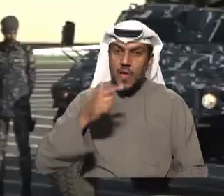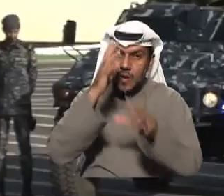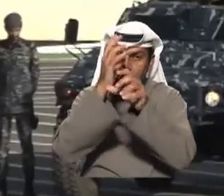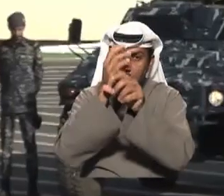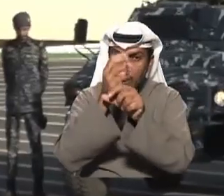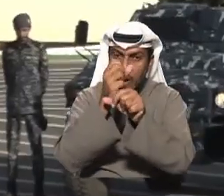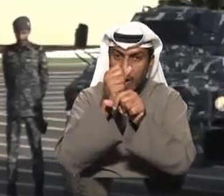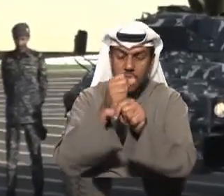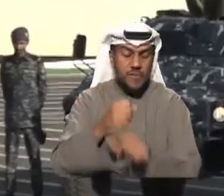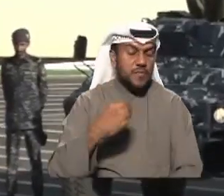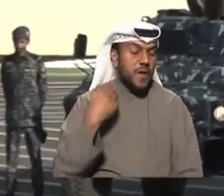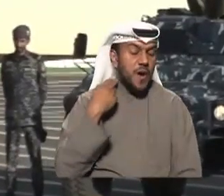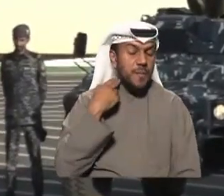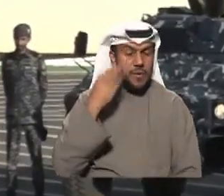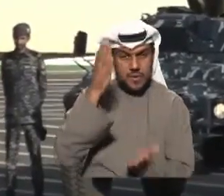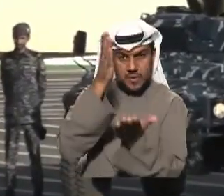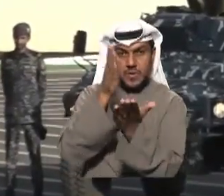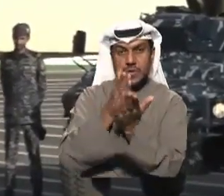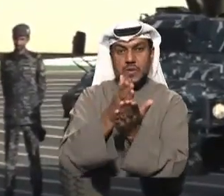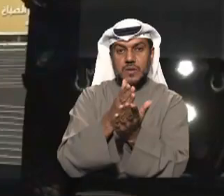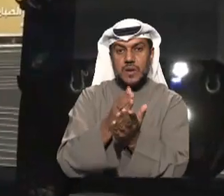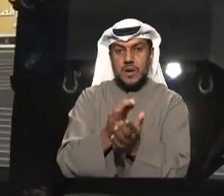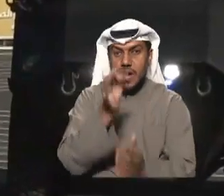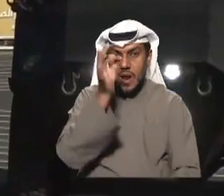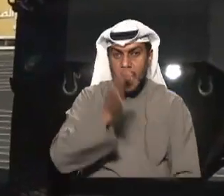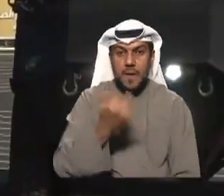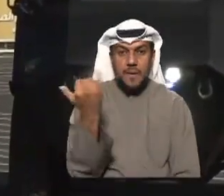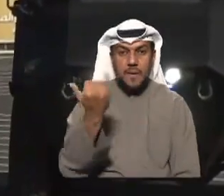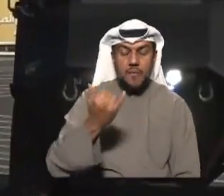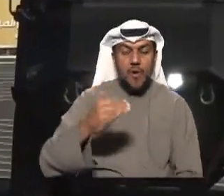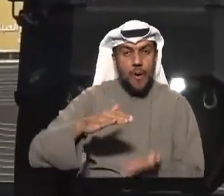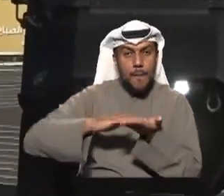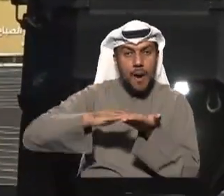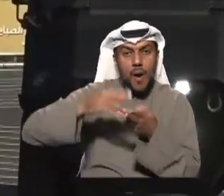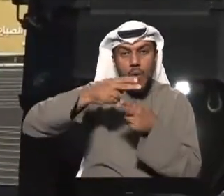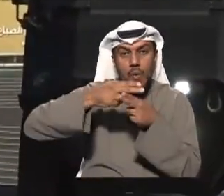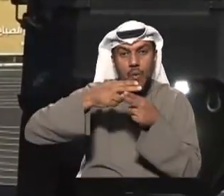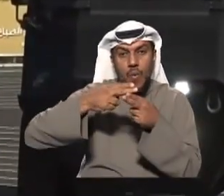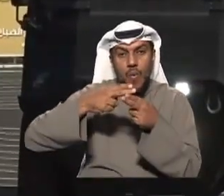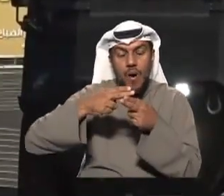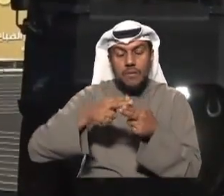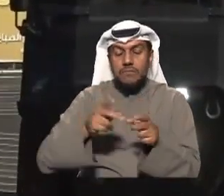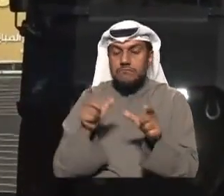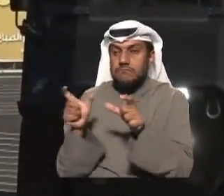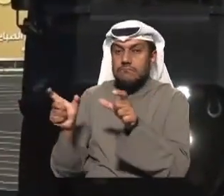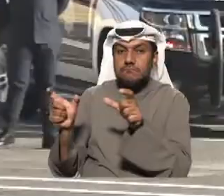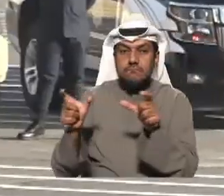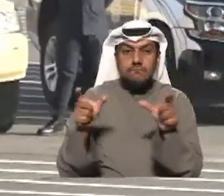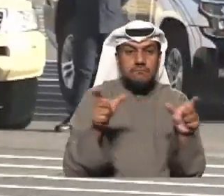ورعاهما بأن نظل أوفياء للعهد ونكون دائما وأبدا العين الساهرة لحفظ الأمن والأمان.